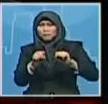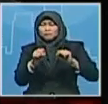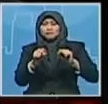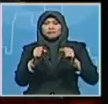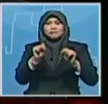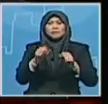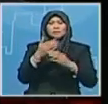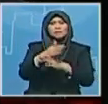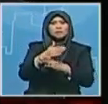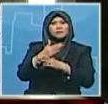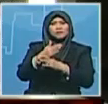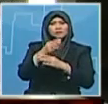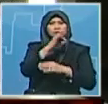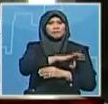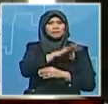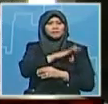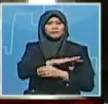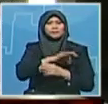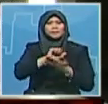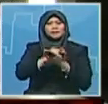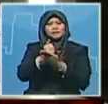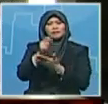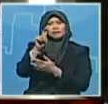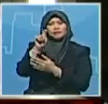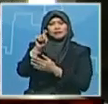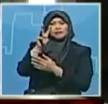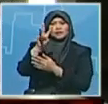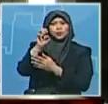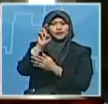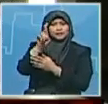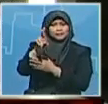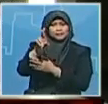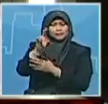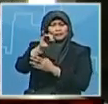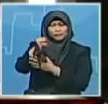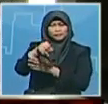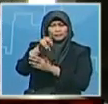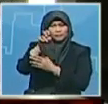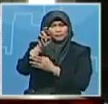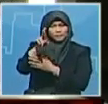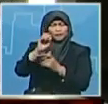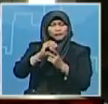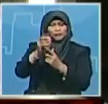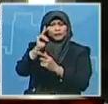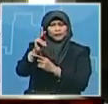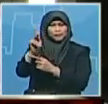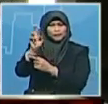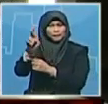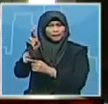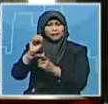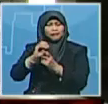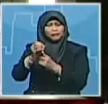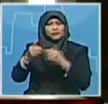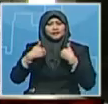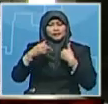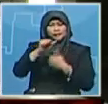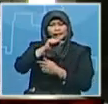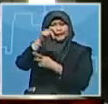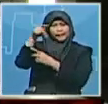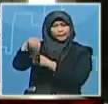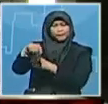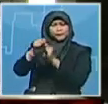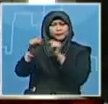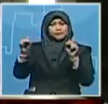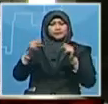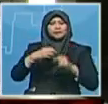Seri ya, boleh memanfaatkan akaun Twitter baik JKR ataupun KKR, bahkan ada apps yang sudah pun disediakan